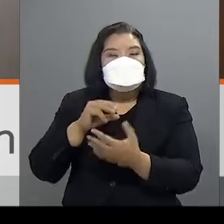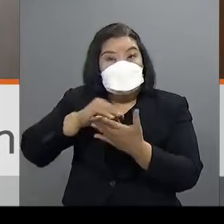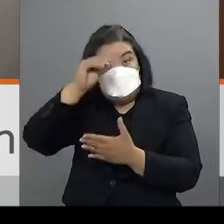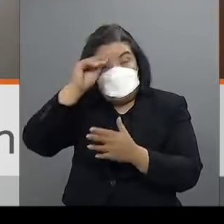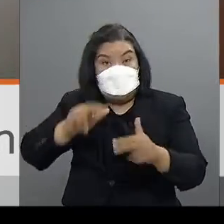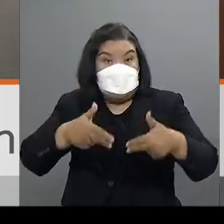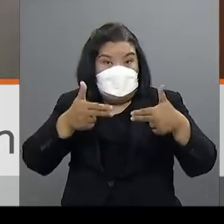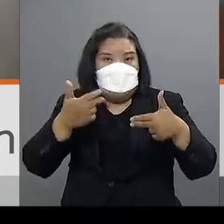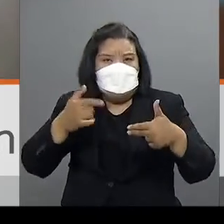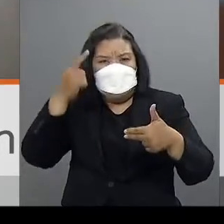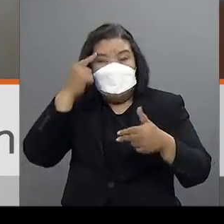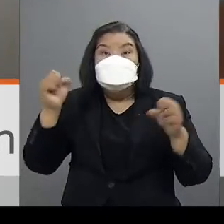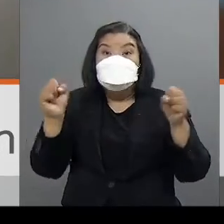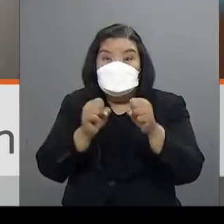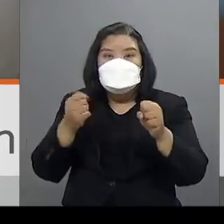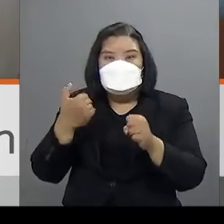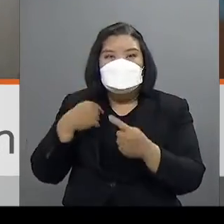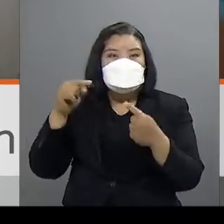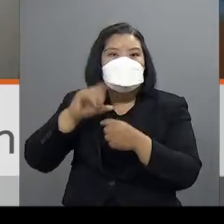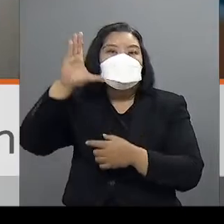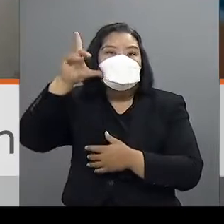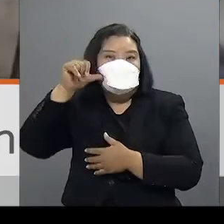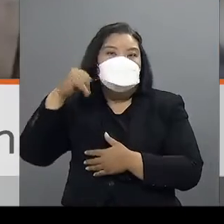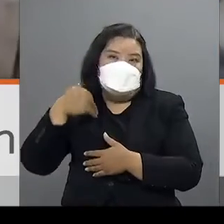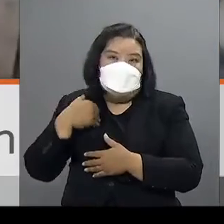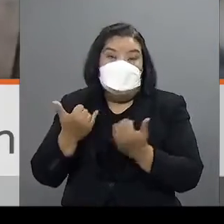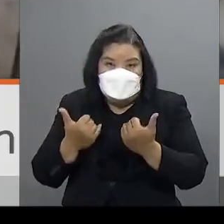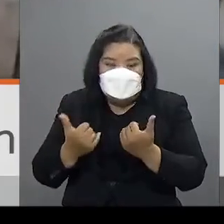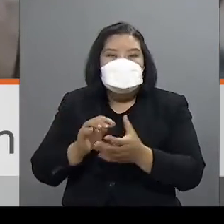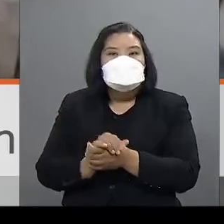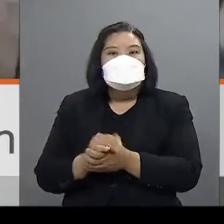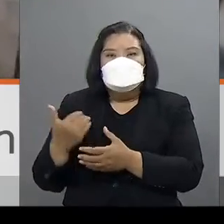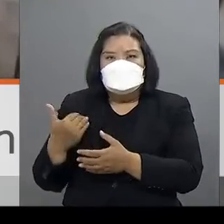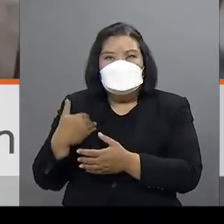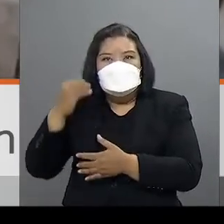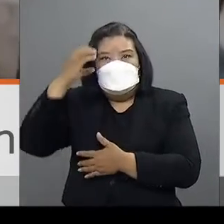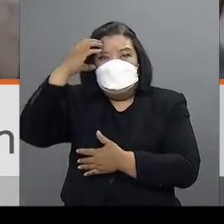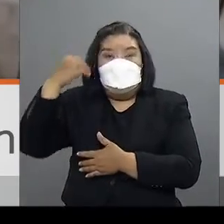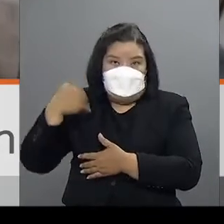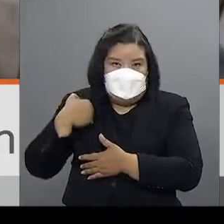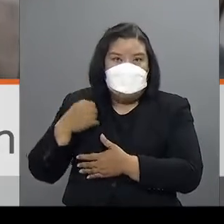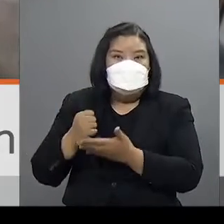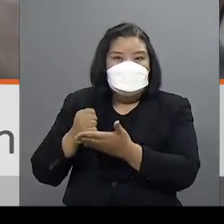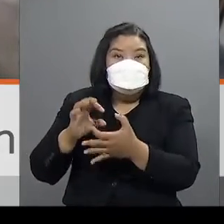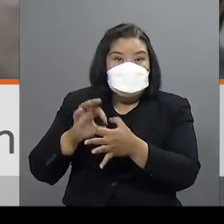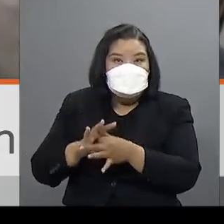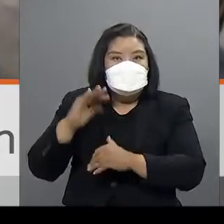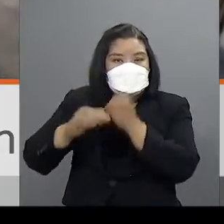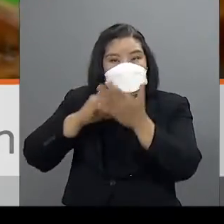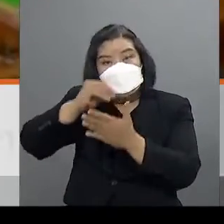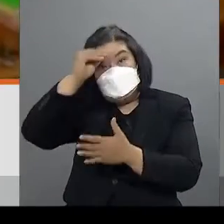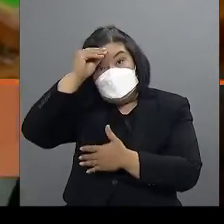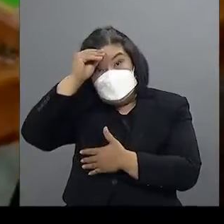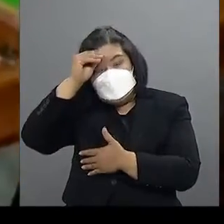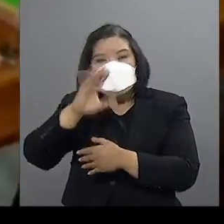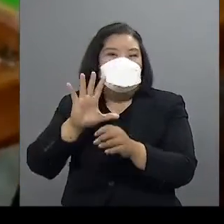ลใจให้กับบรรดาผู้ปกครองนะคะว่าบุตรหลานเนี่ยจะได้รับความรู้และพัฒนาการทางด้านการศึกษาไม่เต็มที่ค่ะ